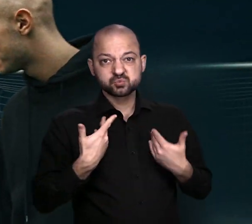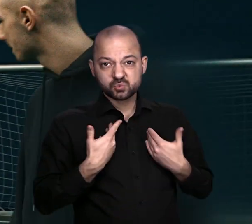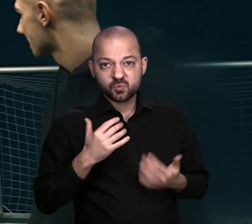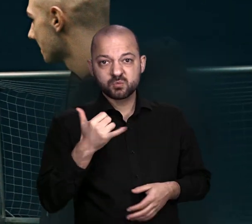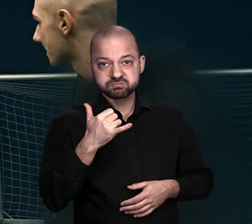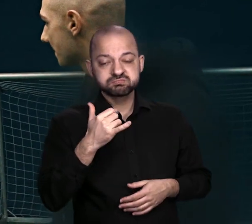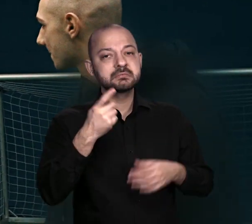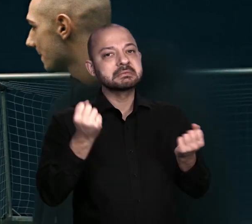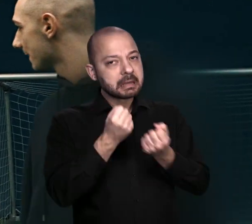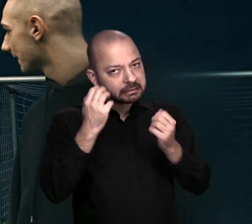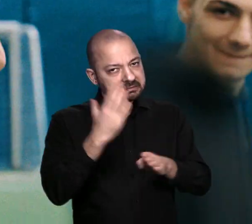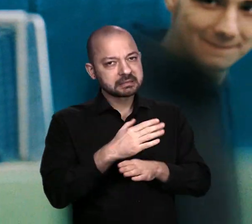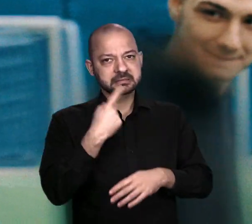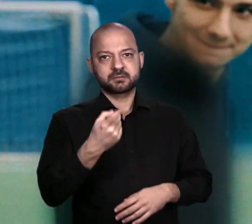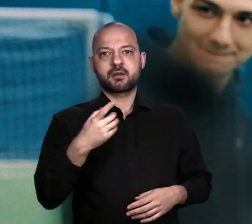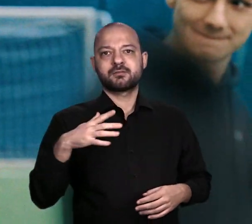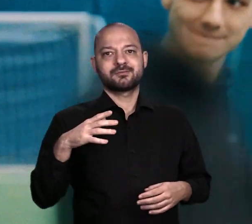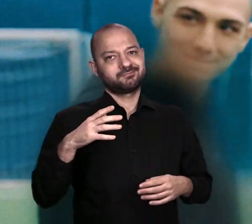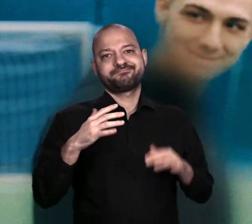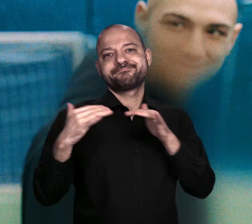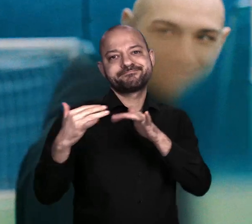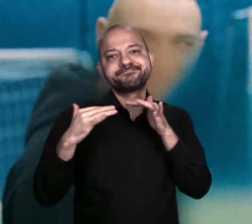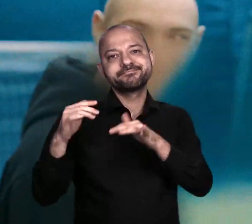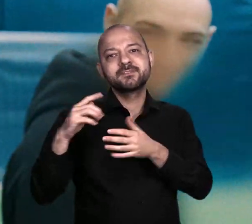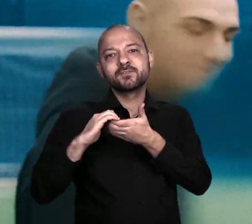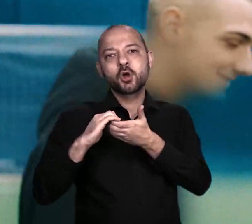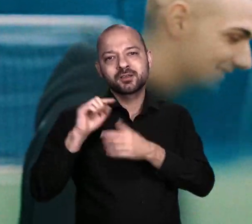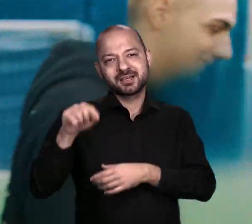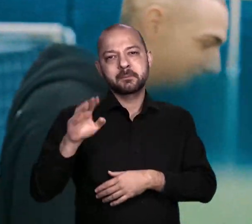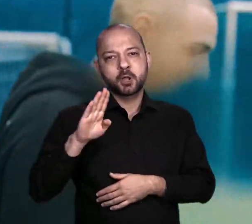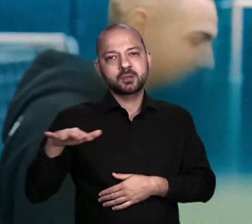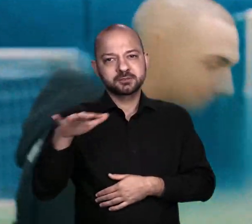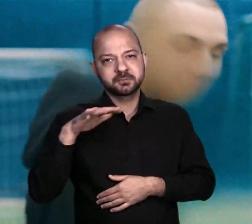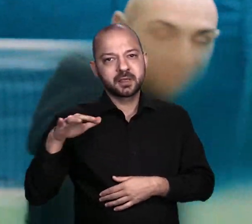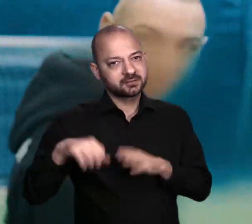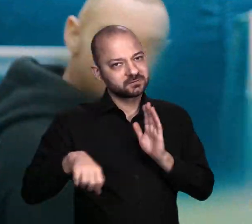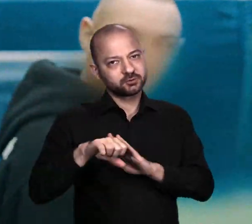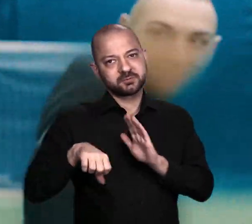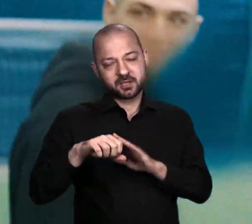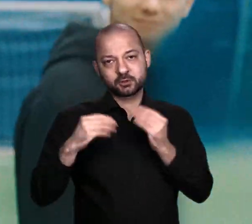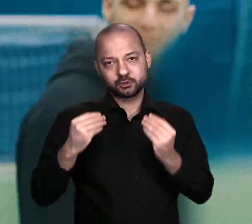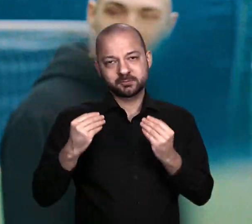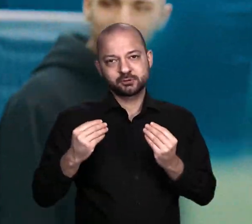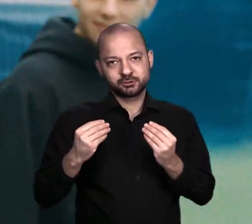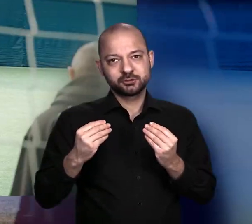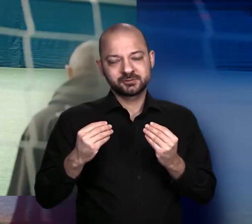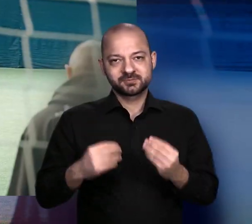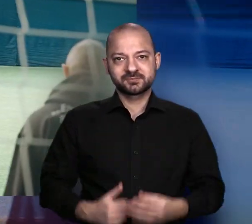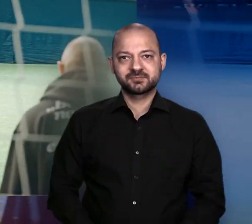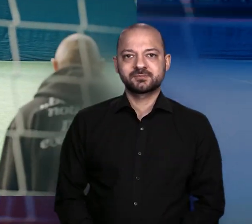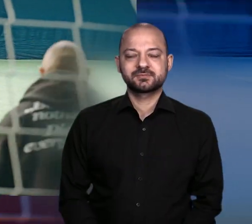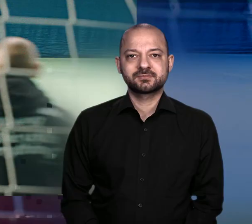das auch so. Nach den Trainingseinheiten sind wir einfach immer zum Bolzplatz gegangen, haben dort noch gekippt mit Freunden.